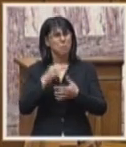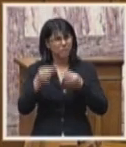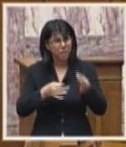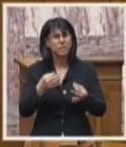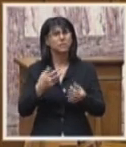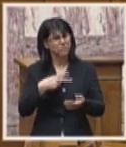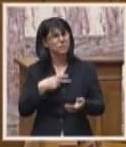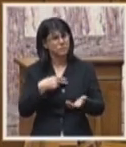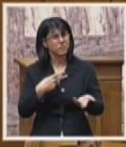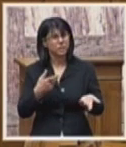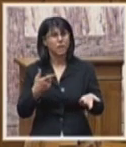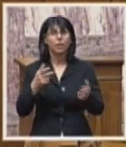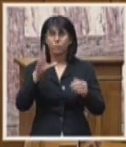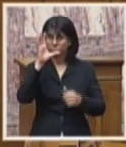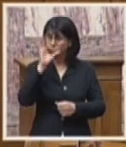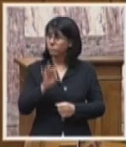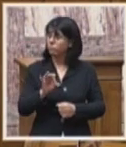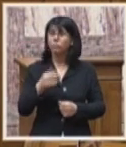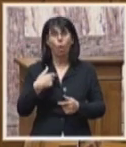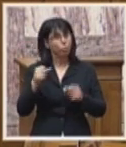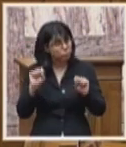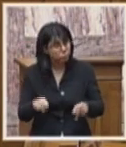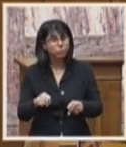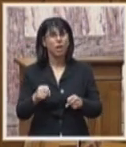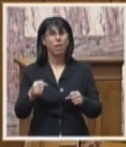σωστά, και τη γνήσια κατανοώ